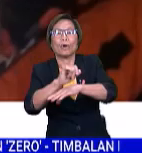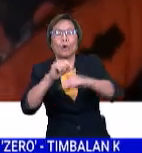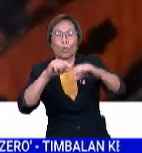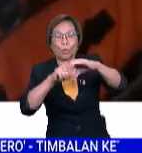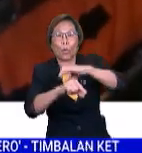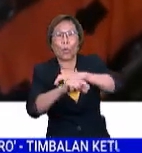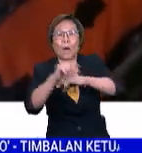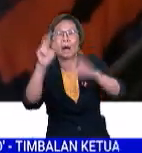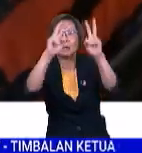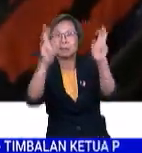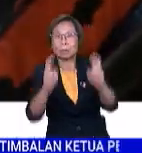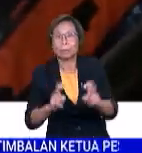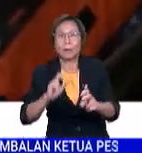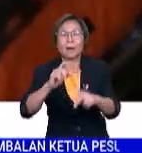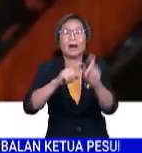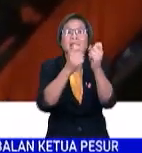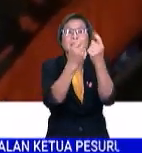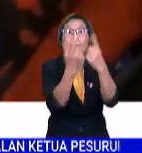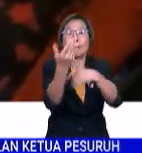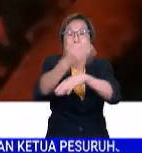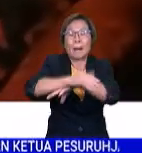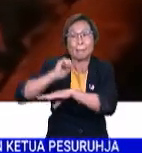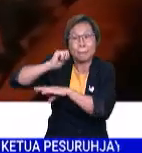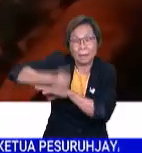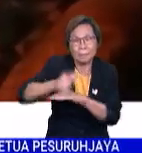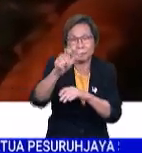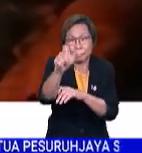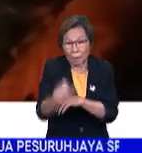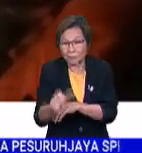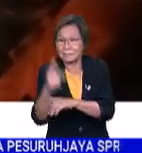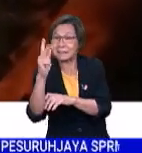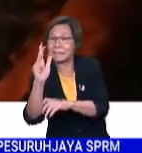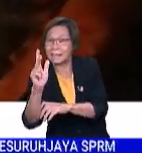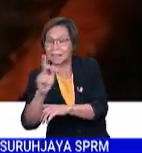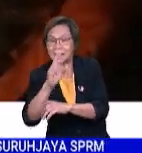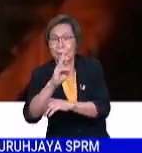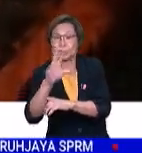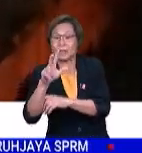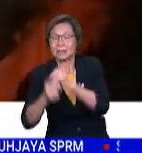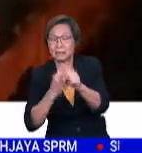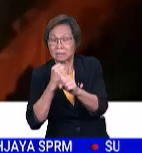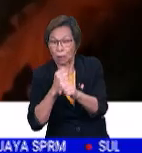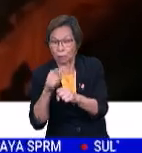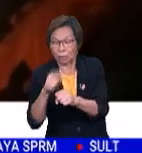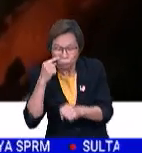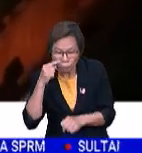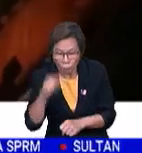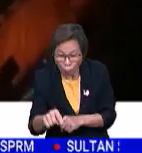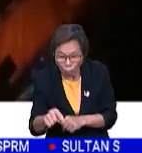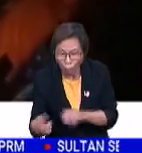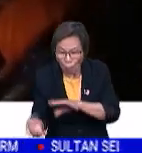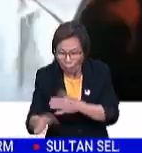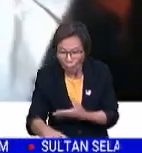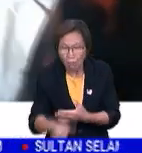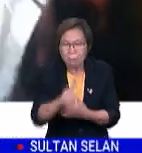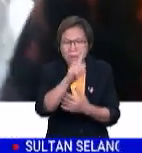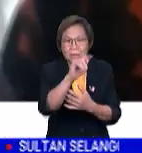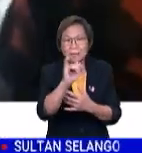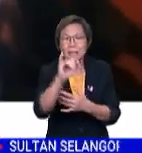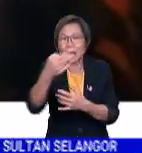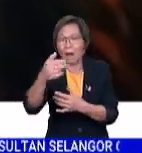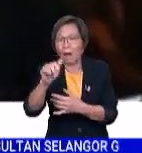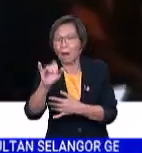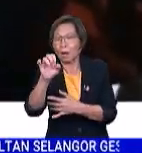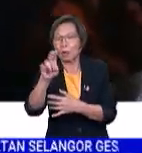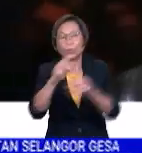11 malam keesokannya. Manakala mangsa ketiga, Zainul Morat, 63 tahun, ditemukan di kampung Titi Hayun